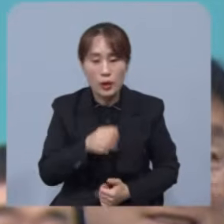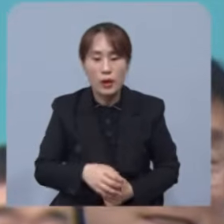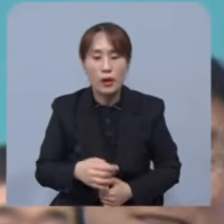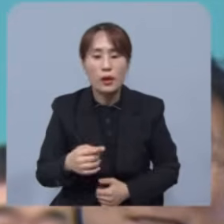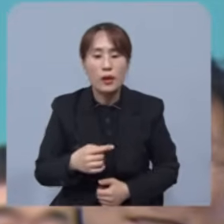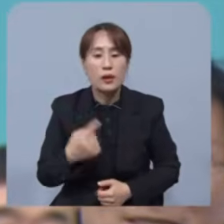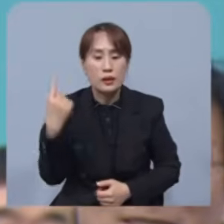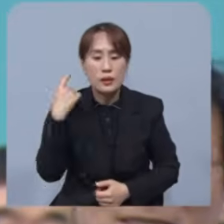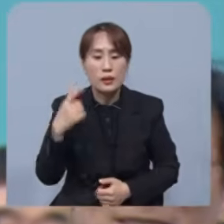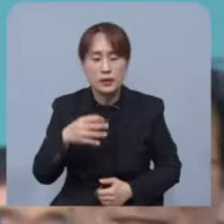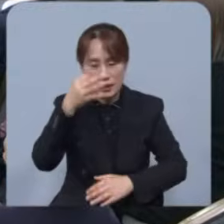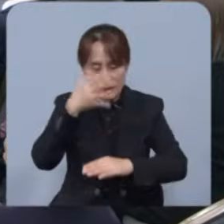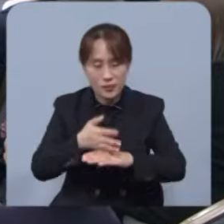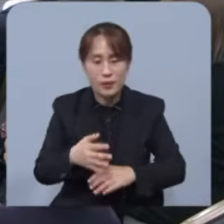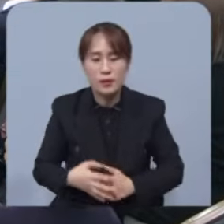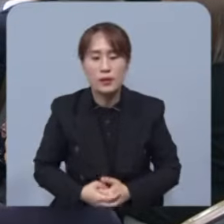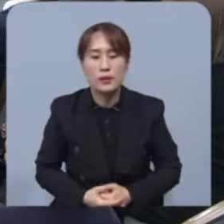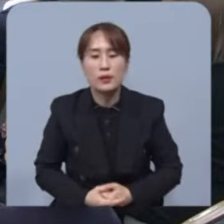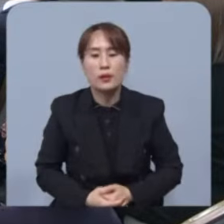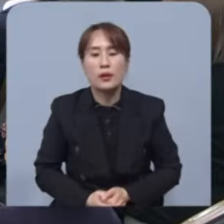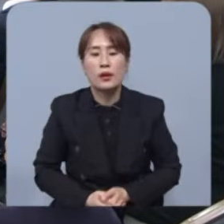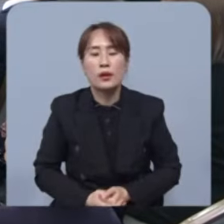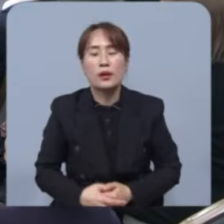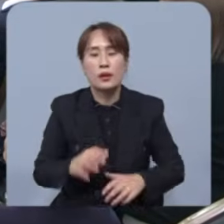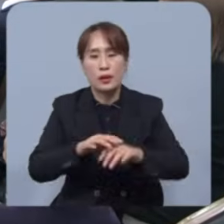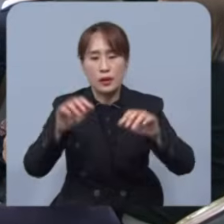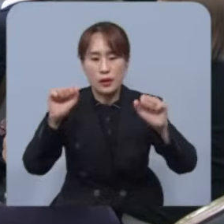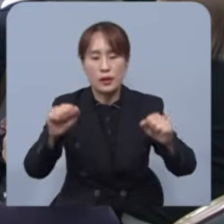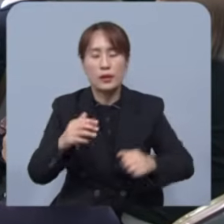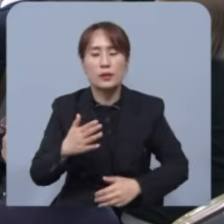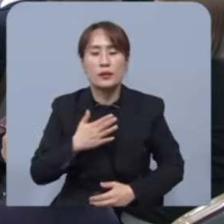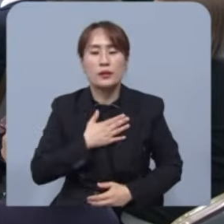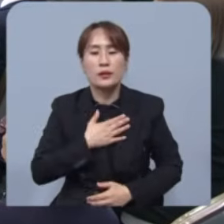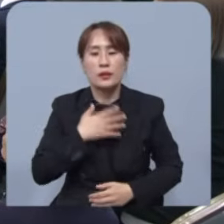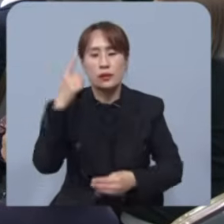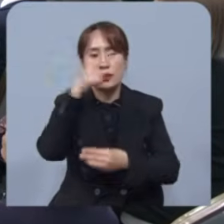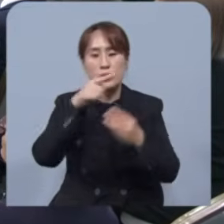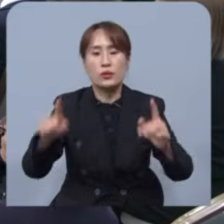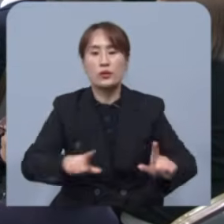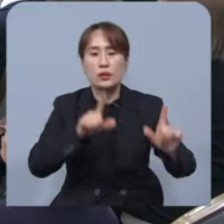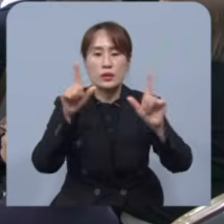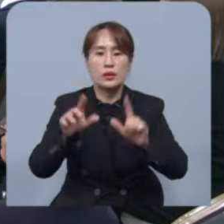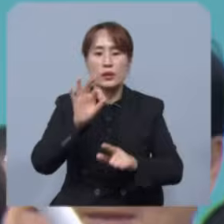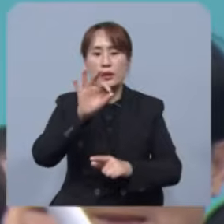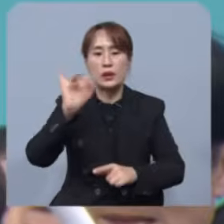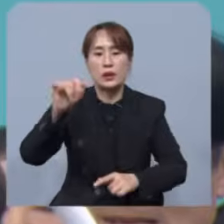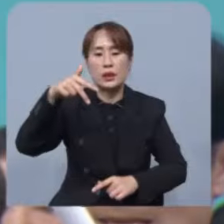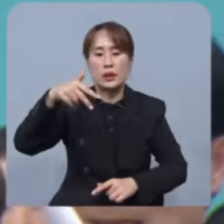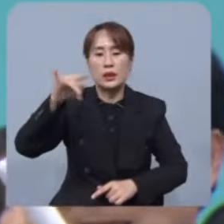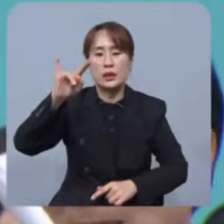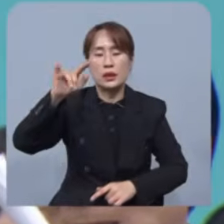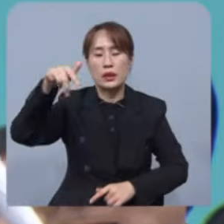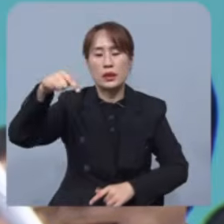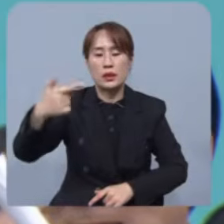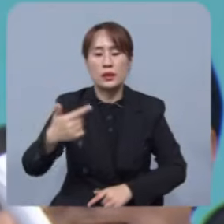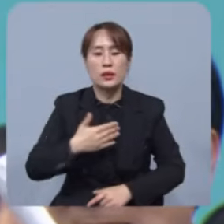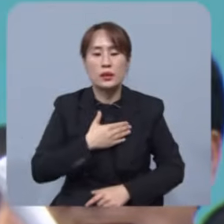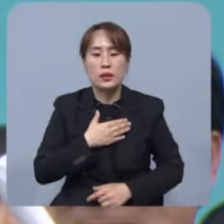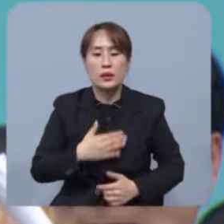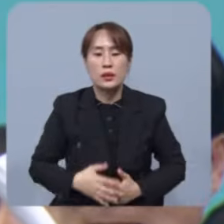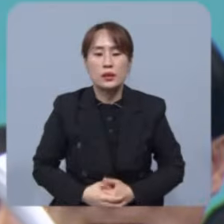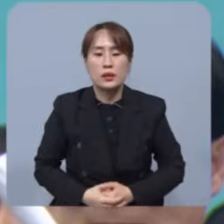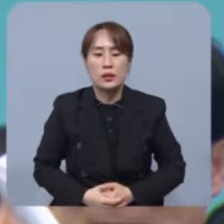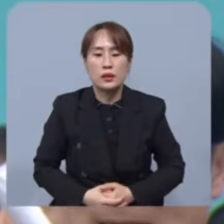말씀 듣겠습니다. 죄송합니다. 네, 안녕하십니까. 저는 청주에 살고 있는 이재준이라고 합니다. 저는